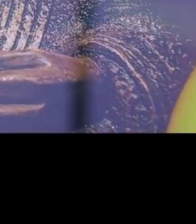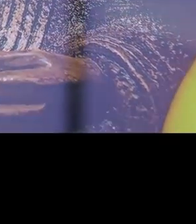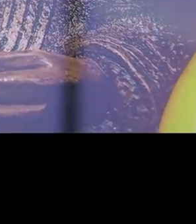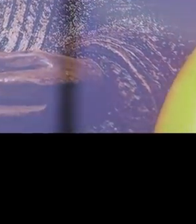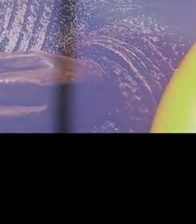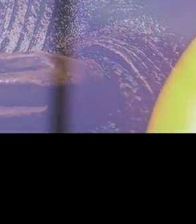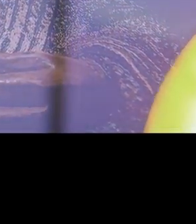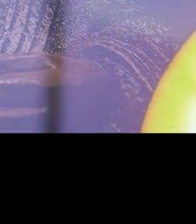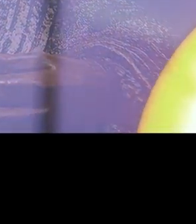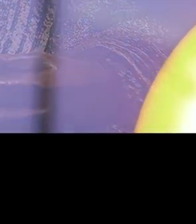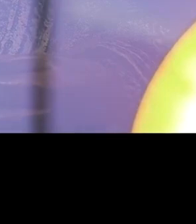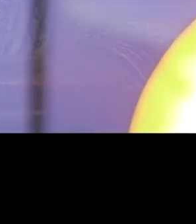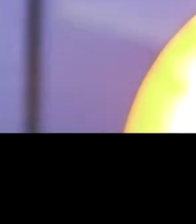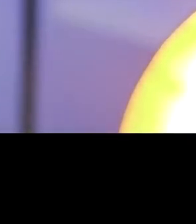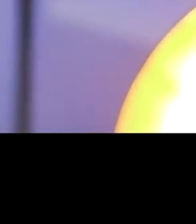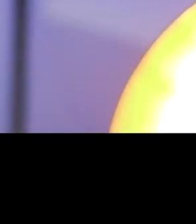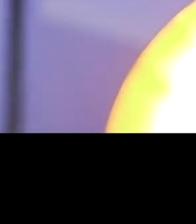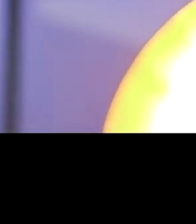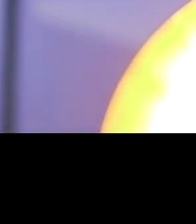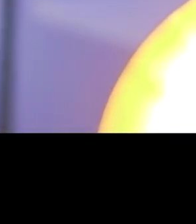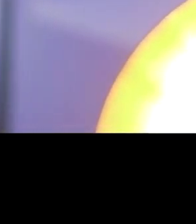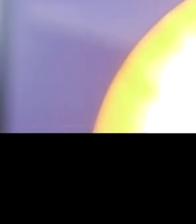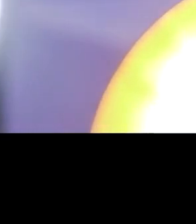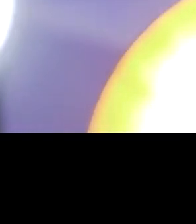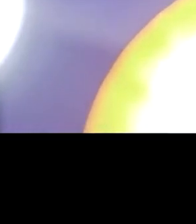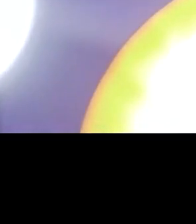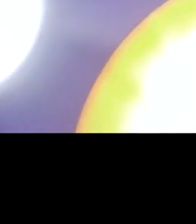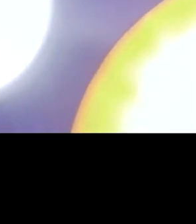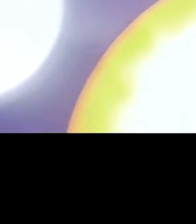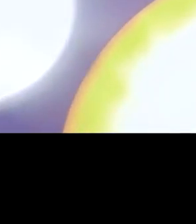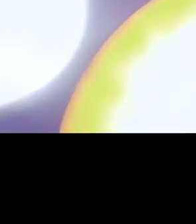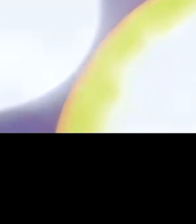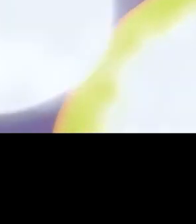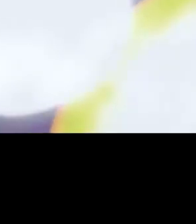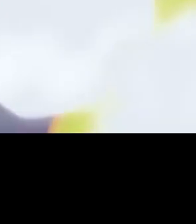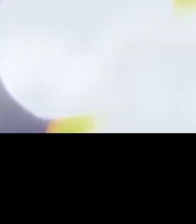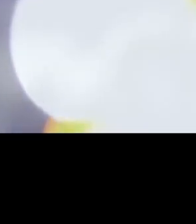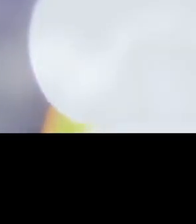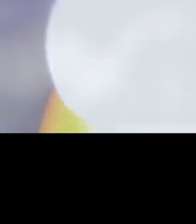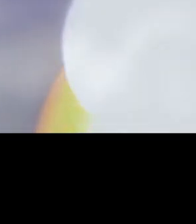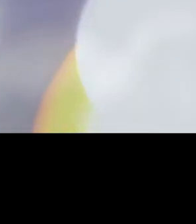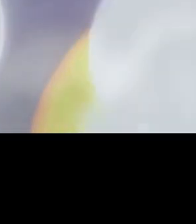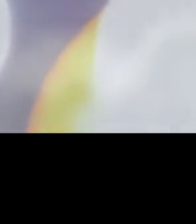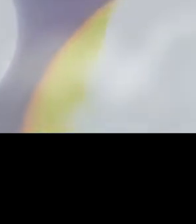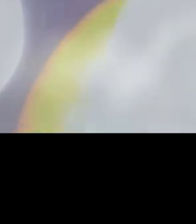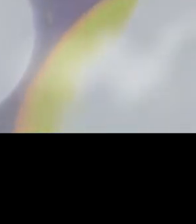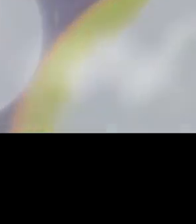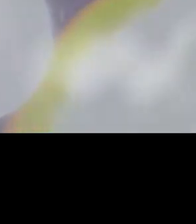Pogledaj dijete, jer šutiš u